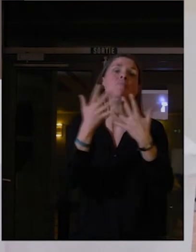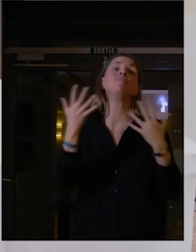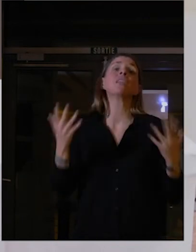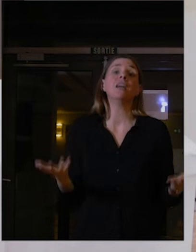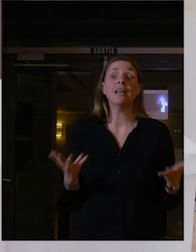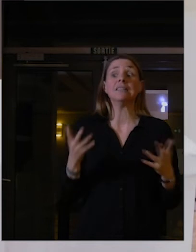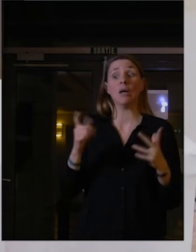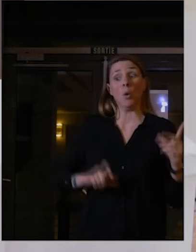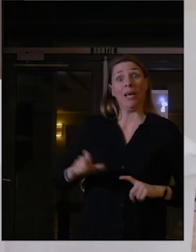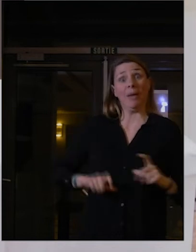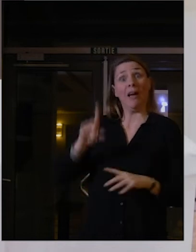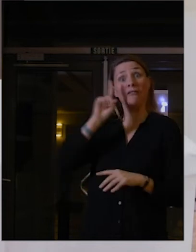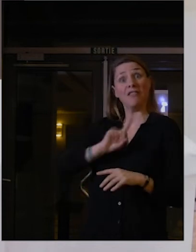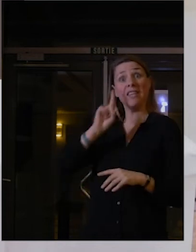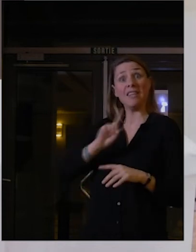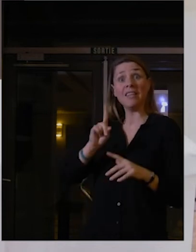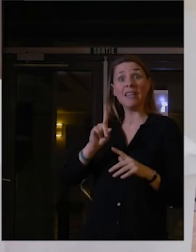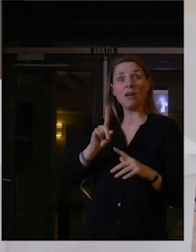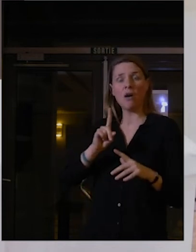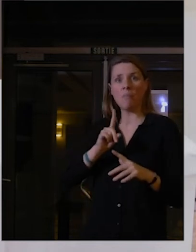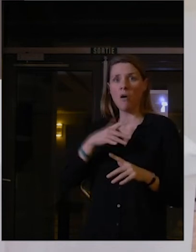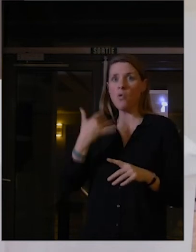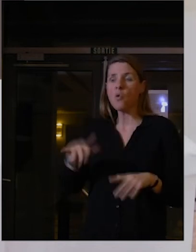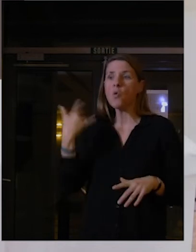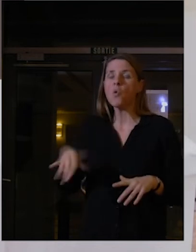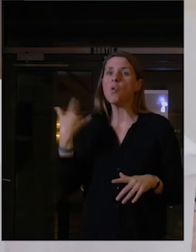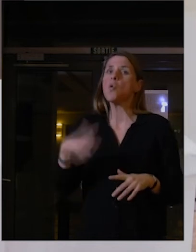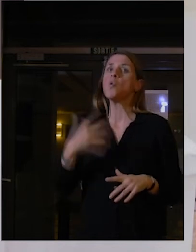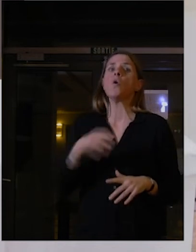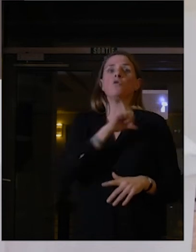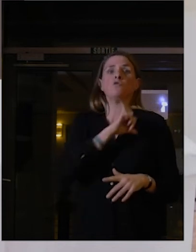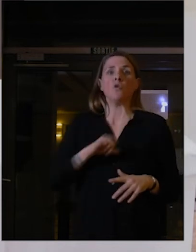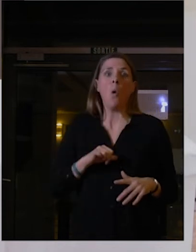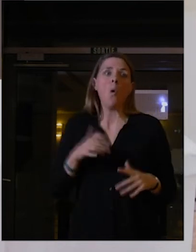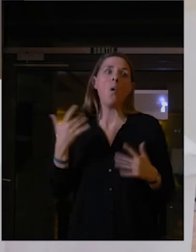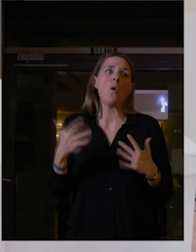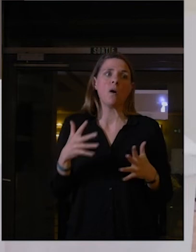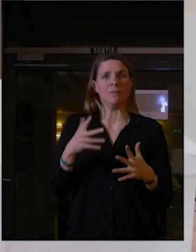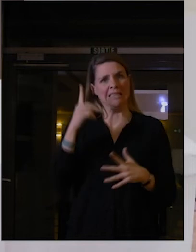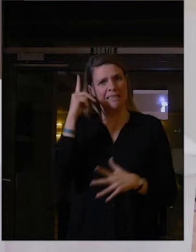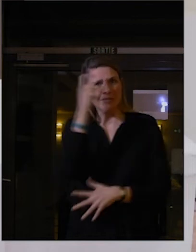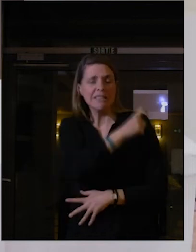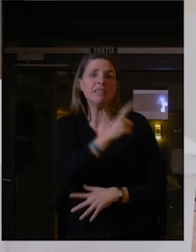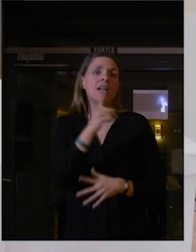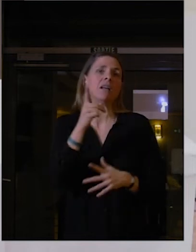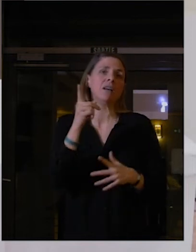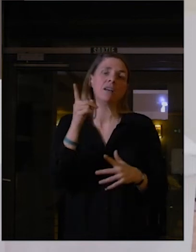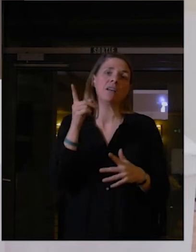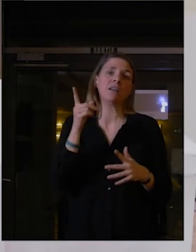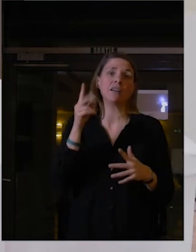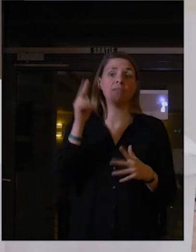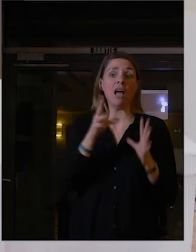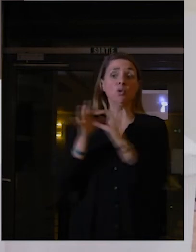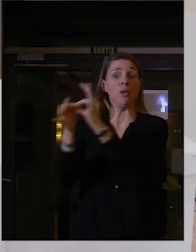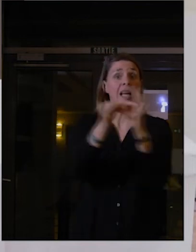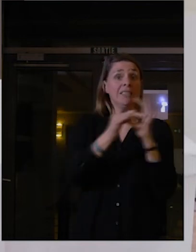ses coéquipières qui l'ont extrêmement mal vécu. Faut pas partir du principe que la